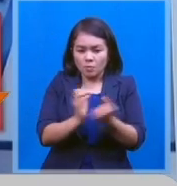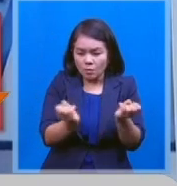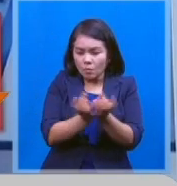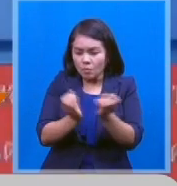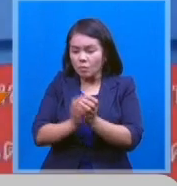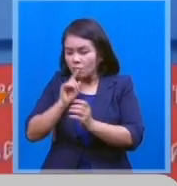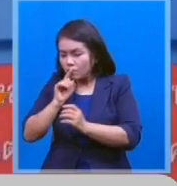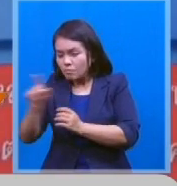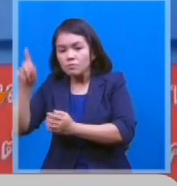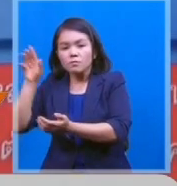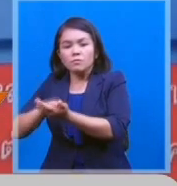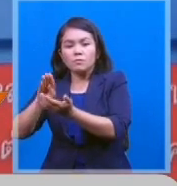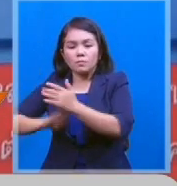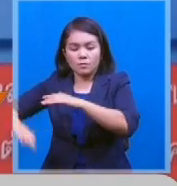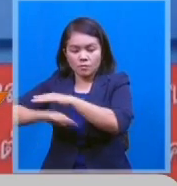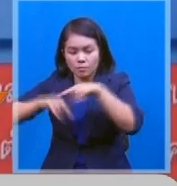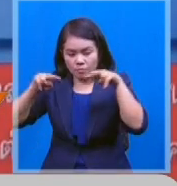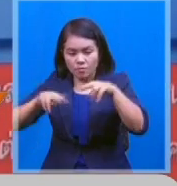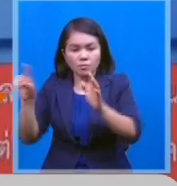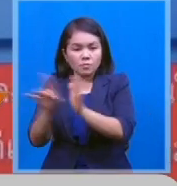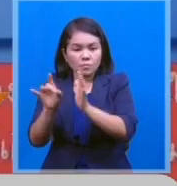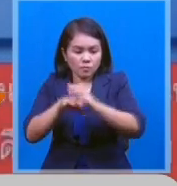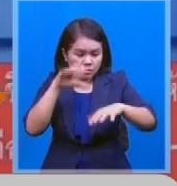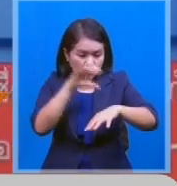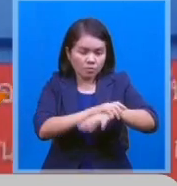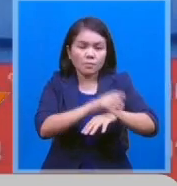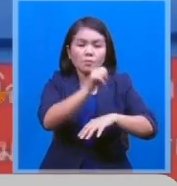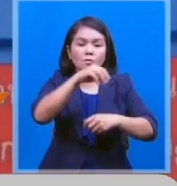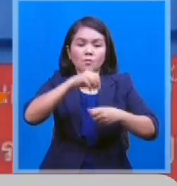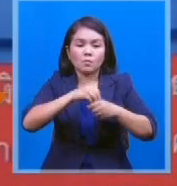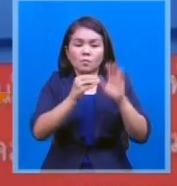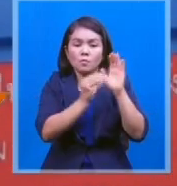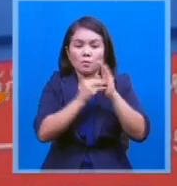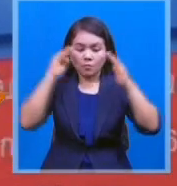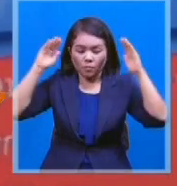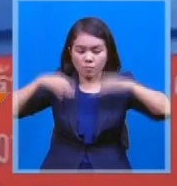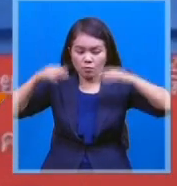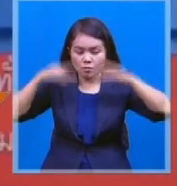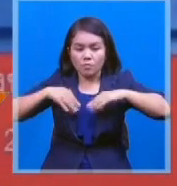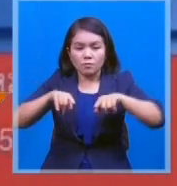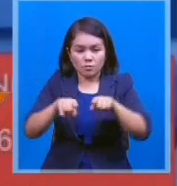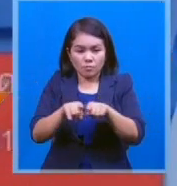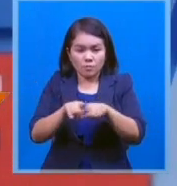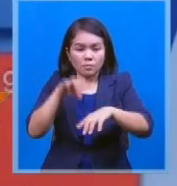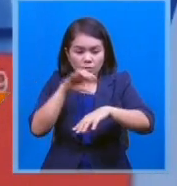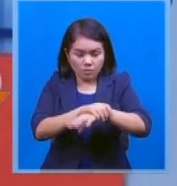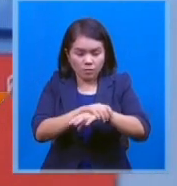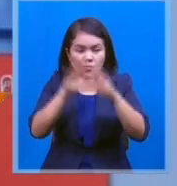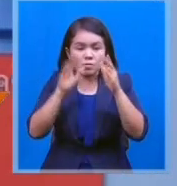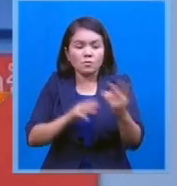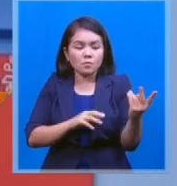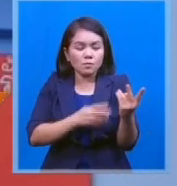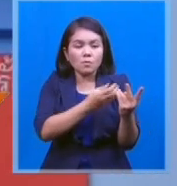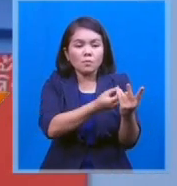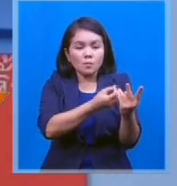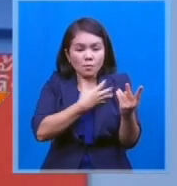อนจะมีการรวบรวมพยานหลักฐานและจับตัวได้ที่ย่านฝั่งธนนะครับก็คือที่ธนบุรีฝั่งธนบุรีนั่นเองนะครับโดยผู้ต้องหาอ้างว่าธุรกิ